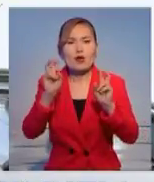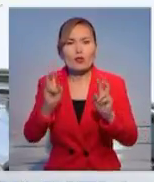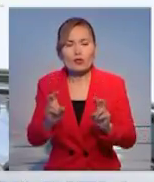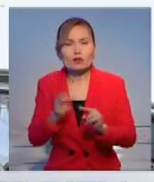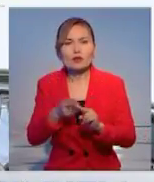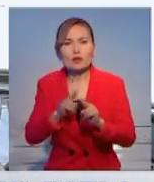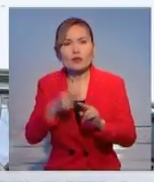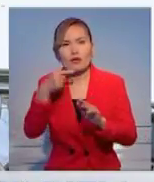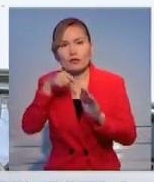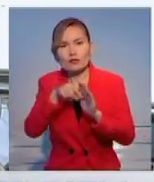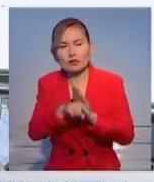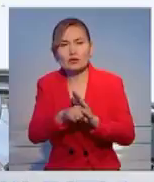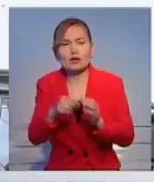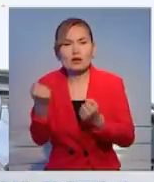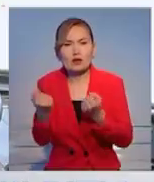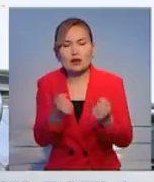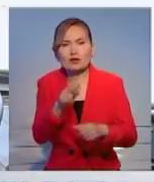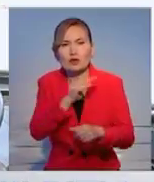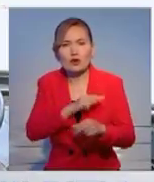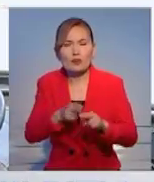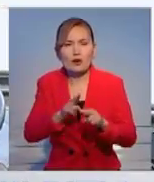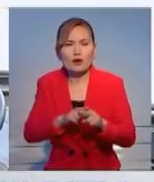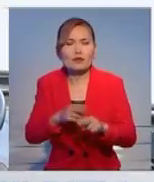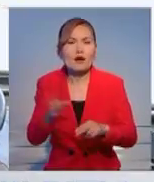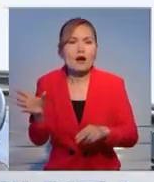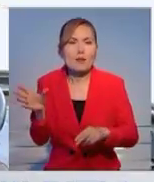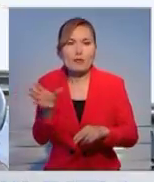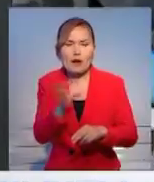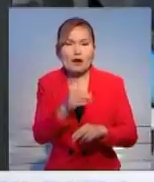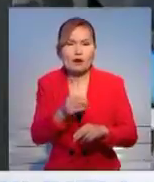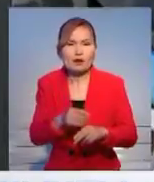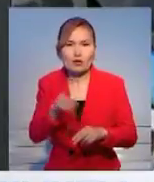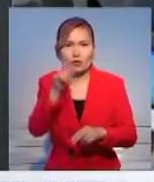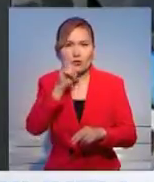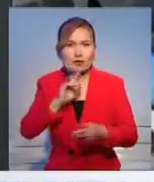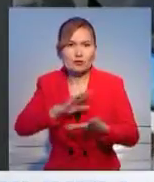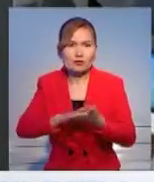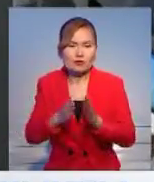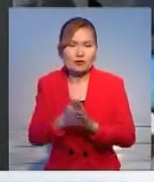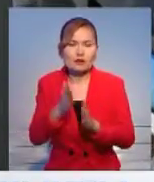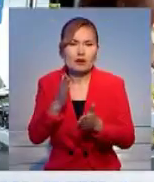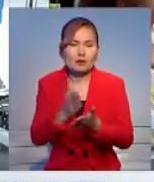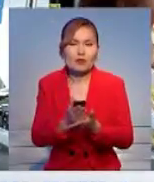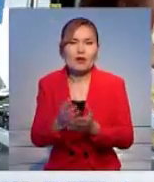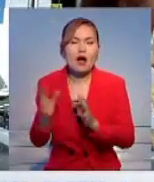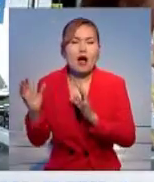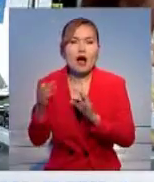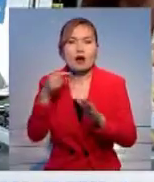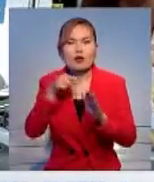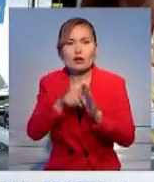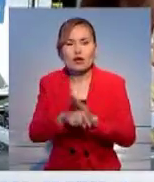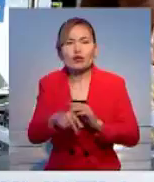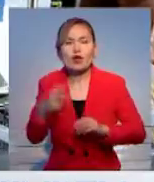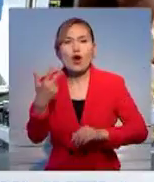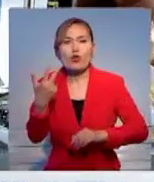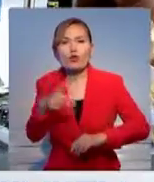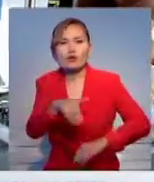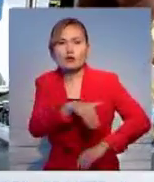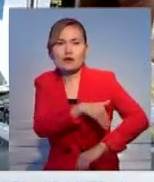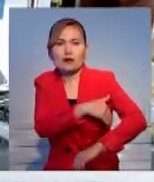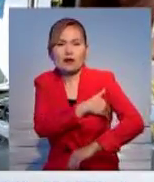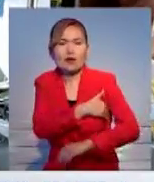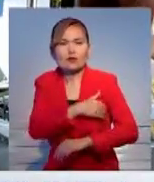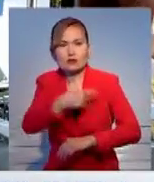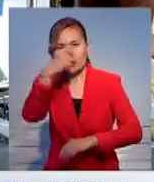Іші салқын болғандықтан салқындатқышты қоспауға болады. Шынымен де автобус ішінде 30 градустық ыстық туралы ұмытып